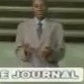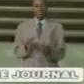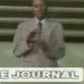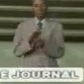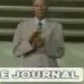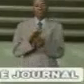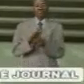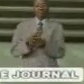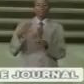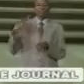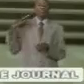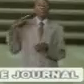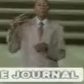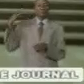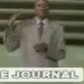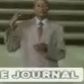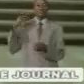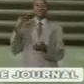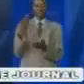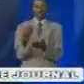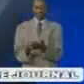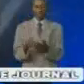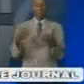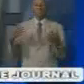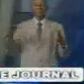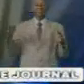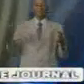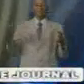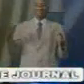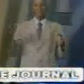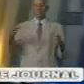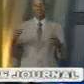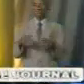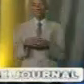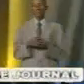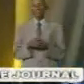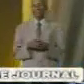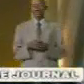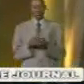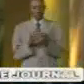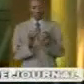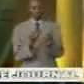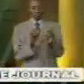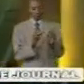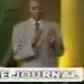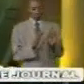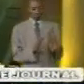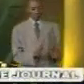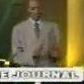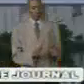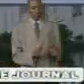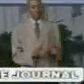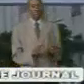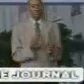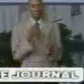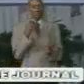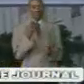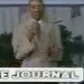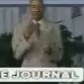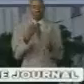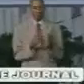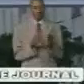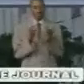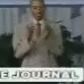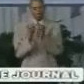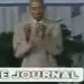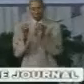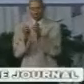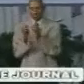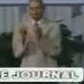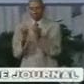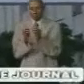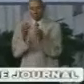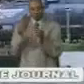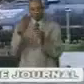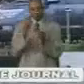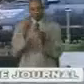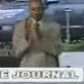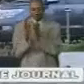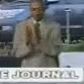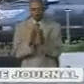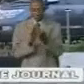sont déjà à Kinshasa. Côté organisateur, c'est le rappel des troupes pour le dernier réglage. Le